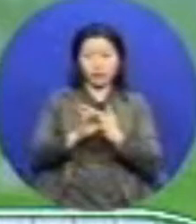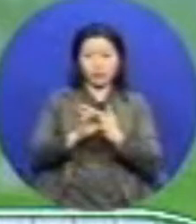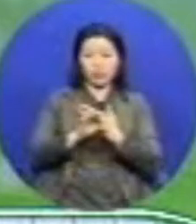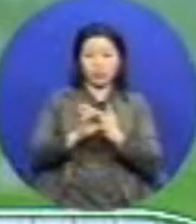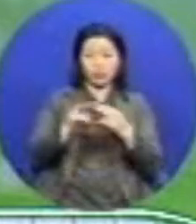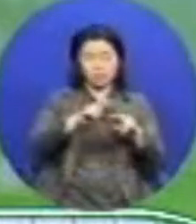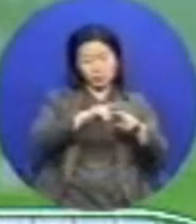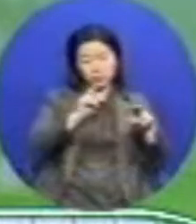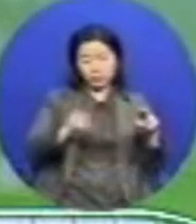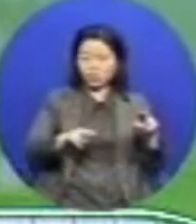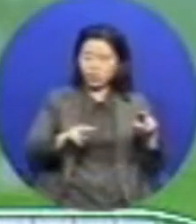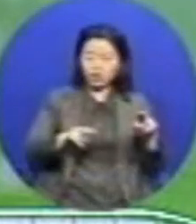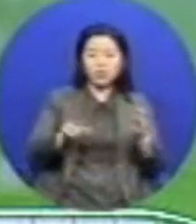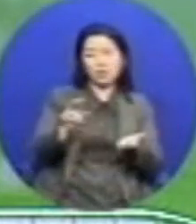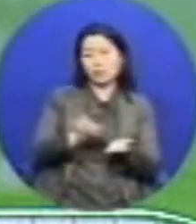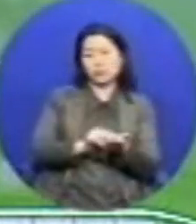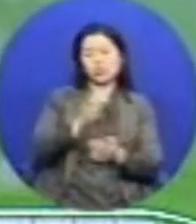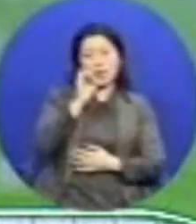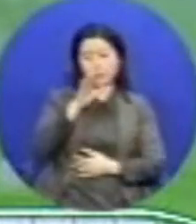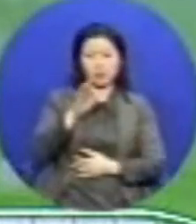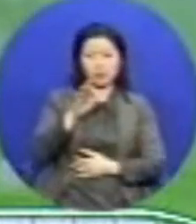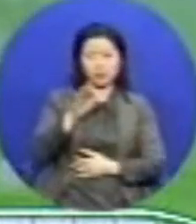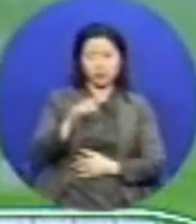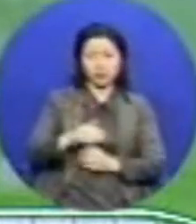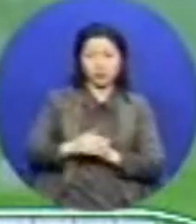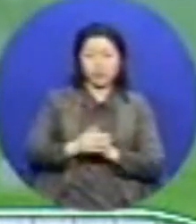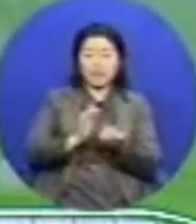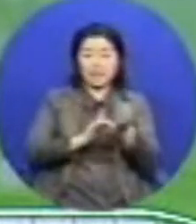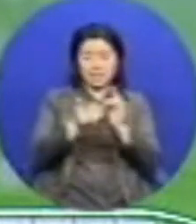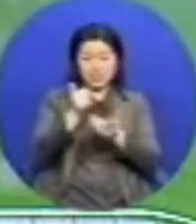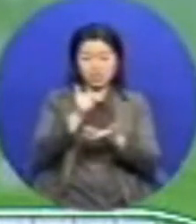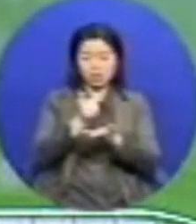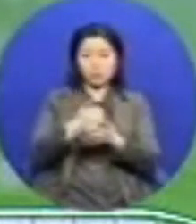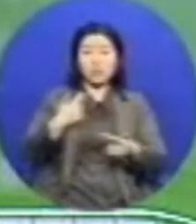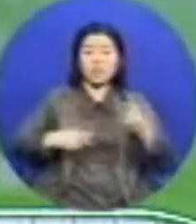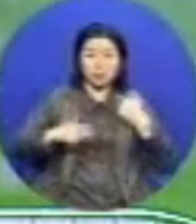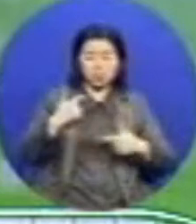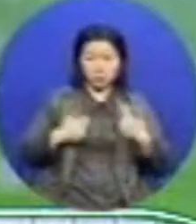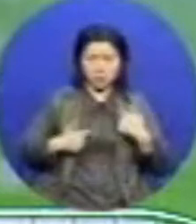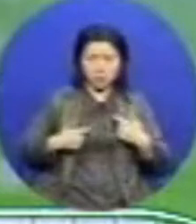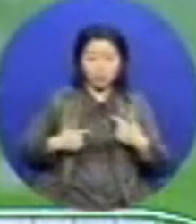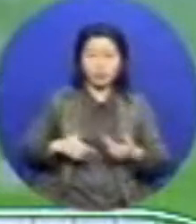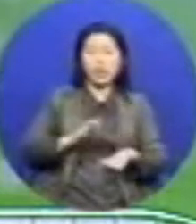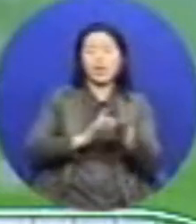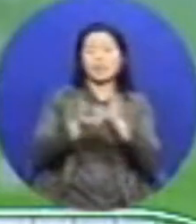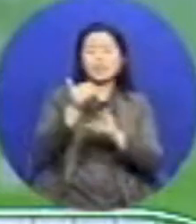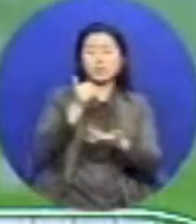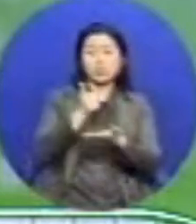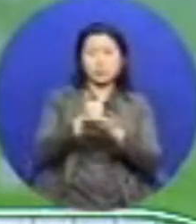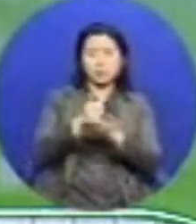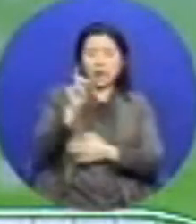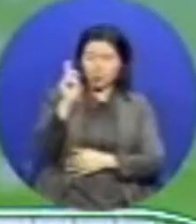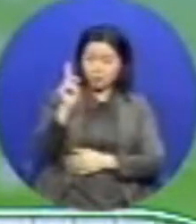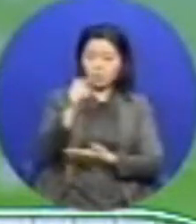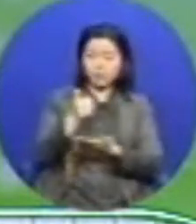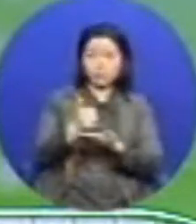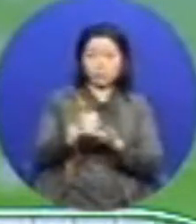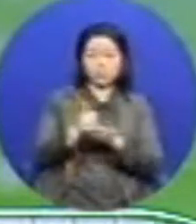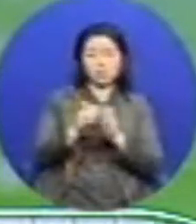은퇴한 무슨 문제가 되겠어요 예수님이 기쁨이고 예수님 한 분 임은 충분하면